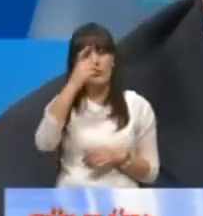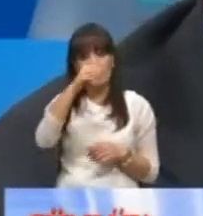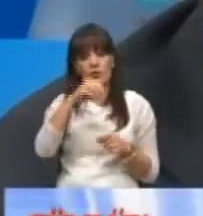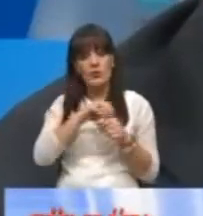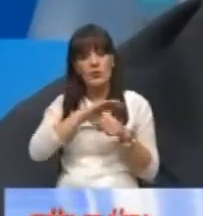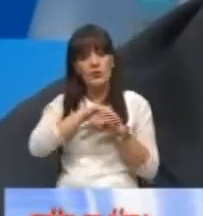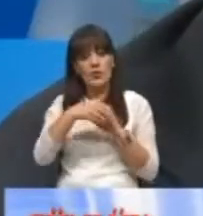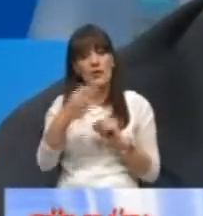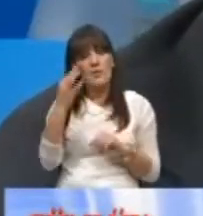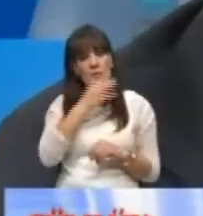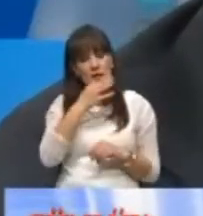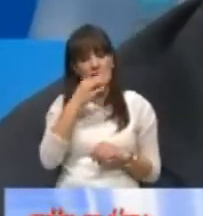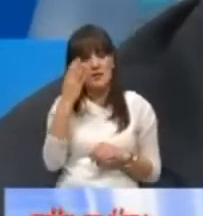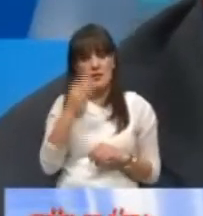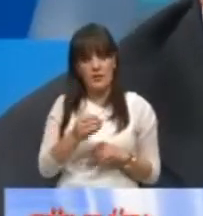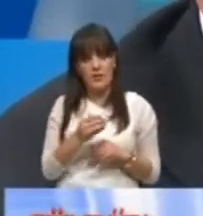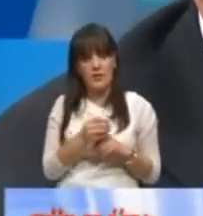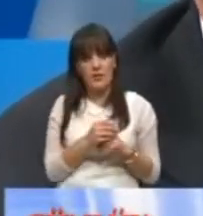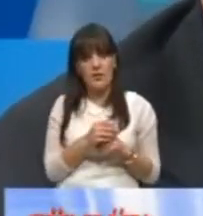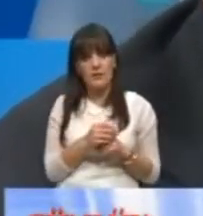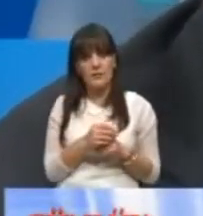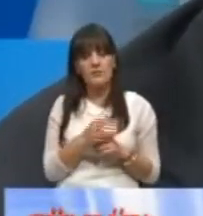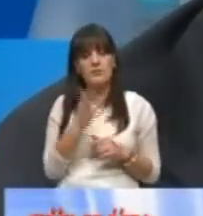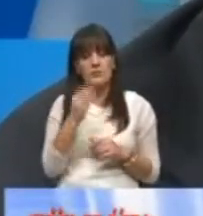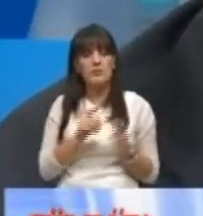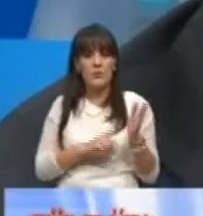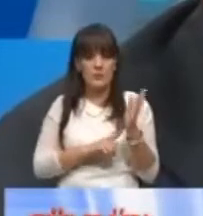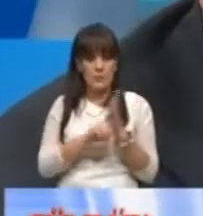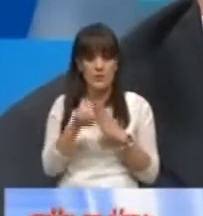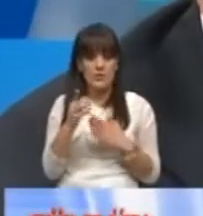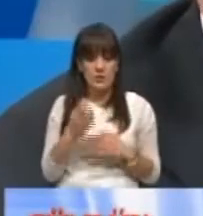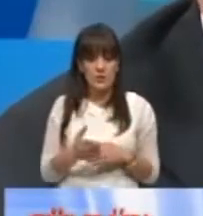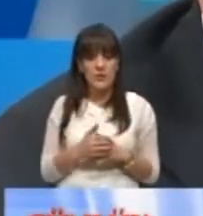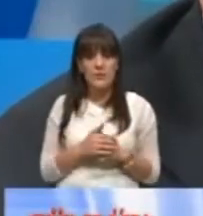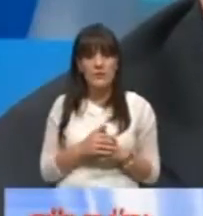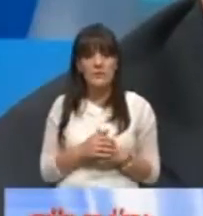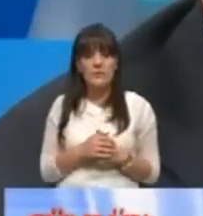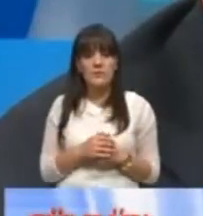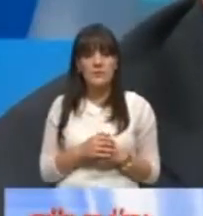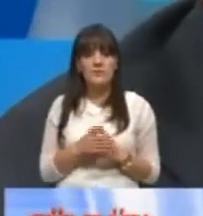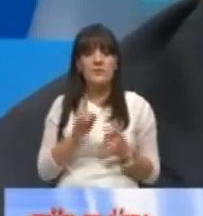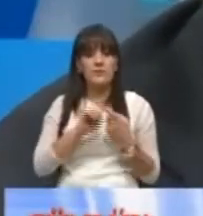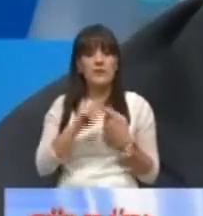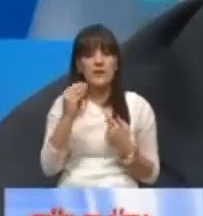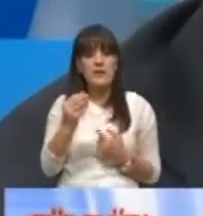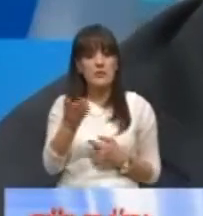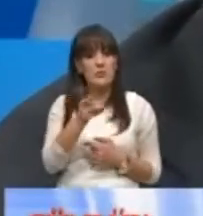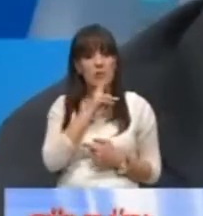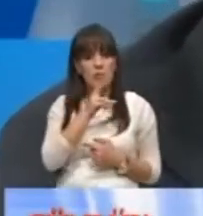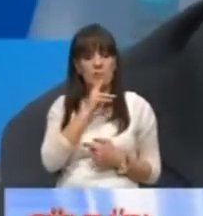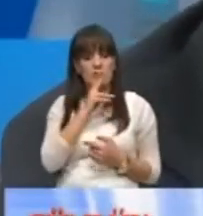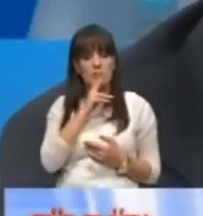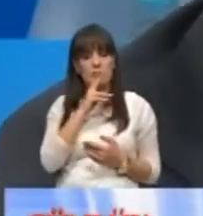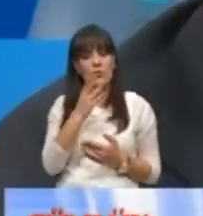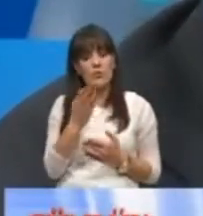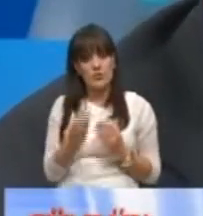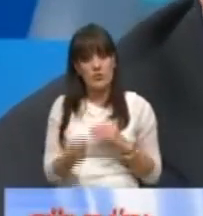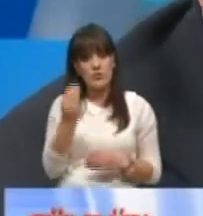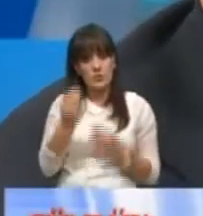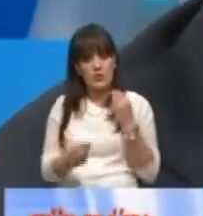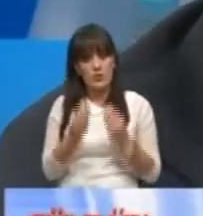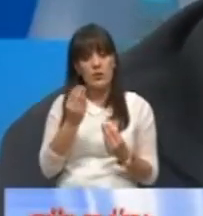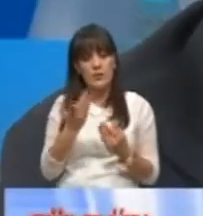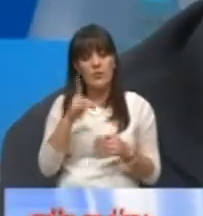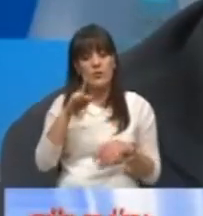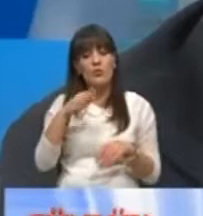Ülkemizde de dünyadakine benzer şekilde oldukça başarılı ve iyi sonuçlar elde ediliyor. Tabii